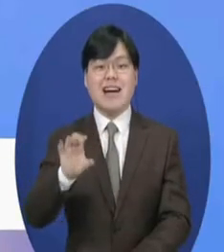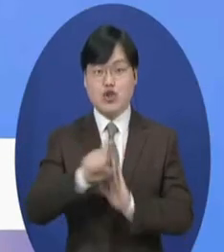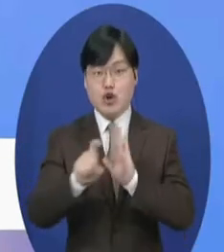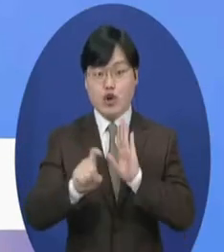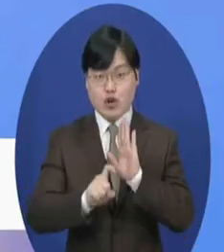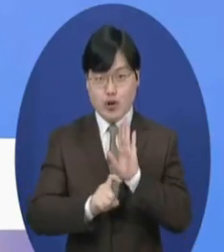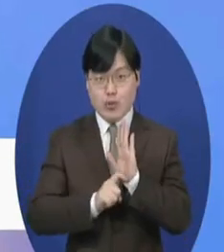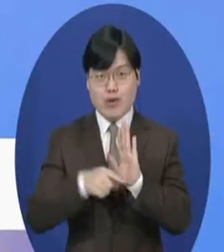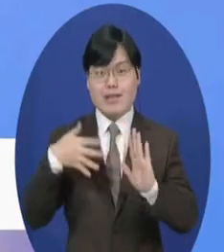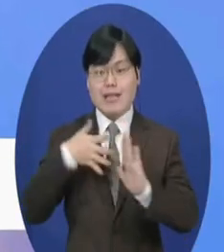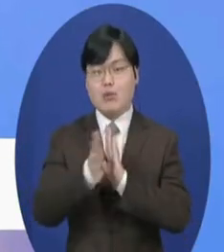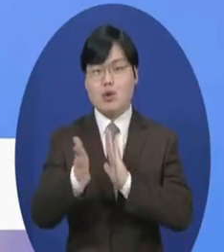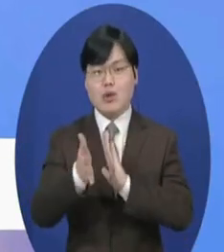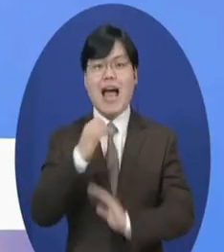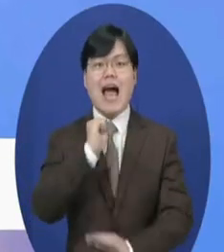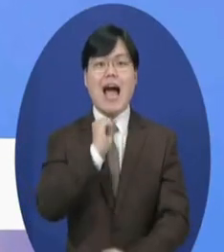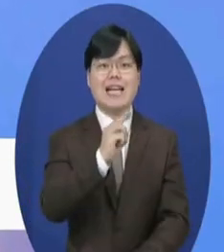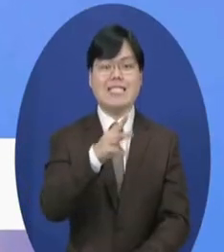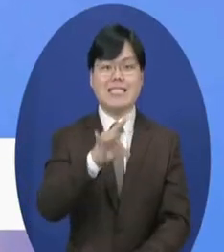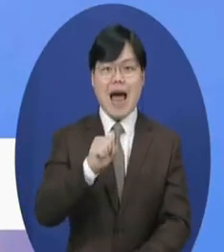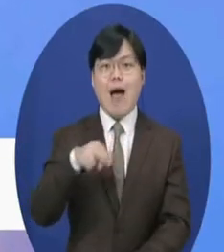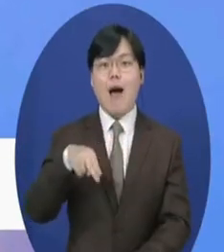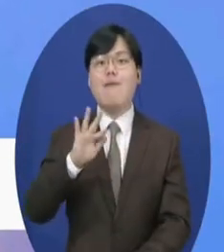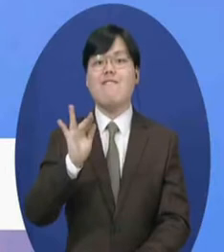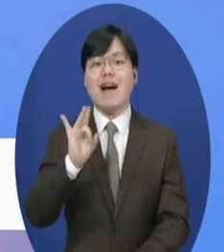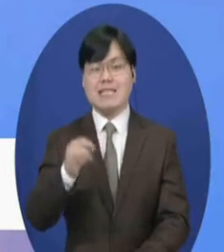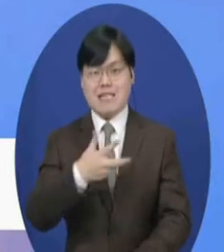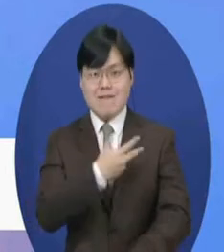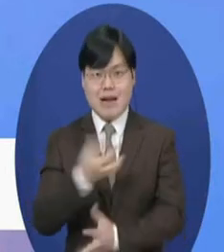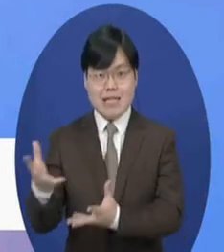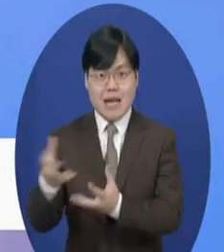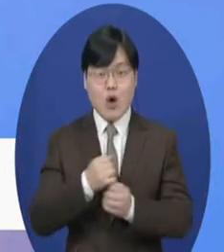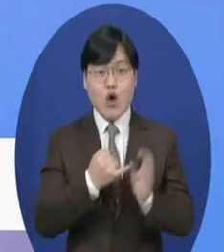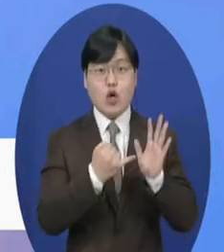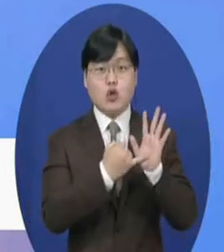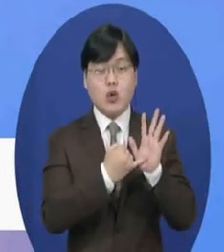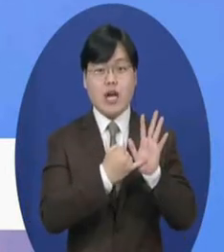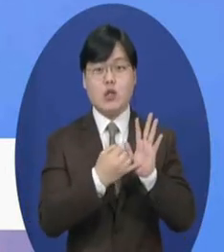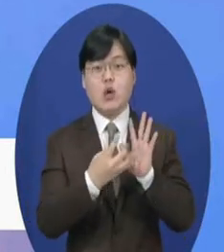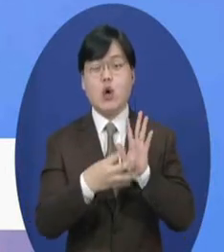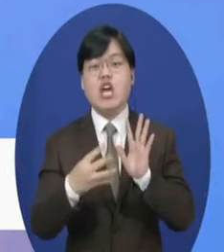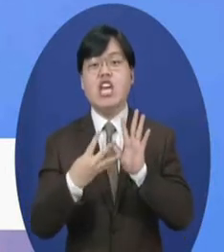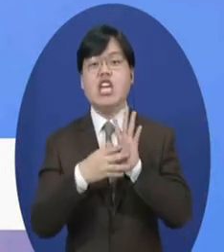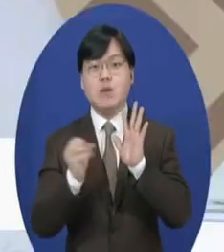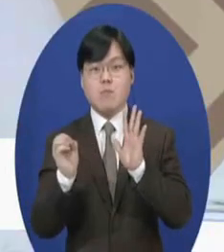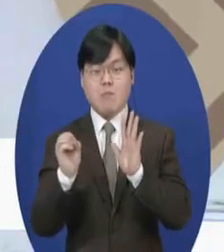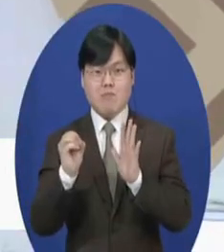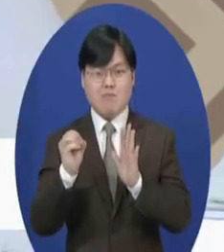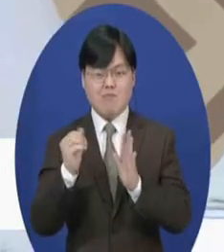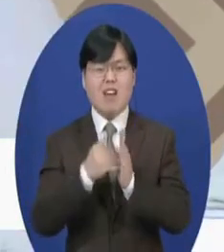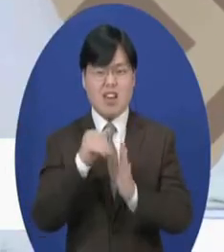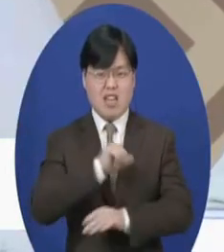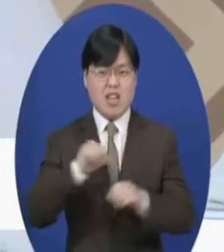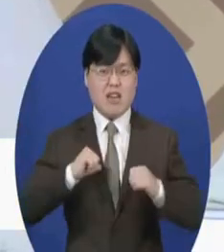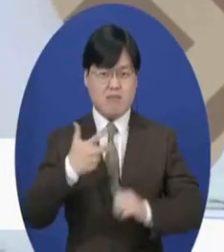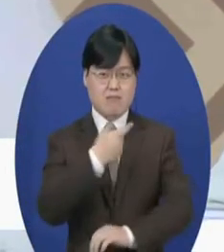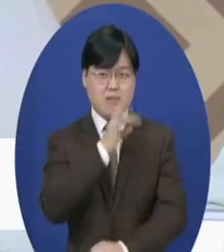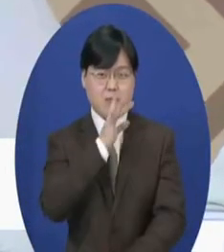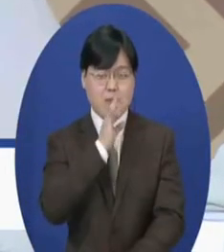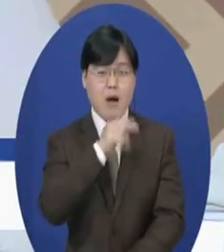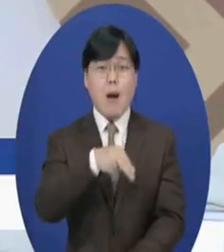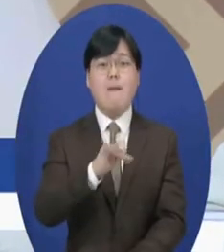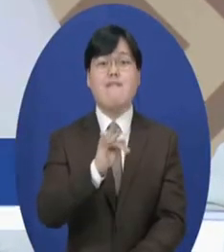хүрээнд AstraZeneca Pfizer вакциныг оруулж ирж 690 мянган гаруй хүний вакцин жуулахаар төлөвлөсөн байна. Хийлээд байгаа